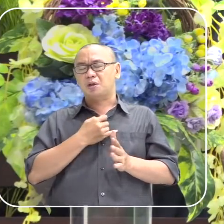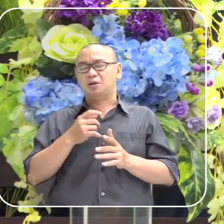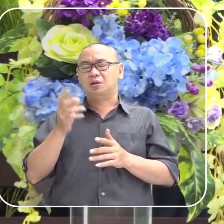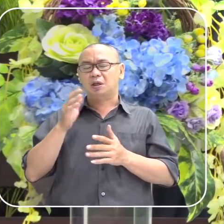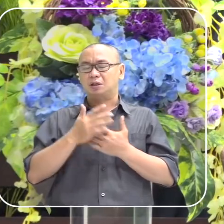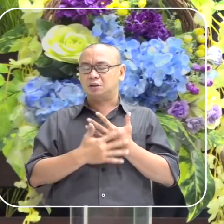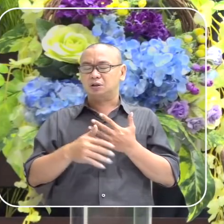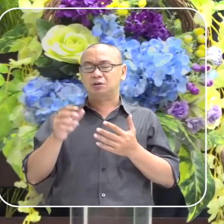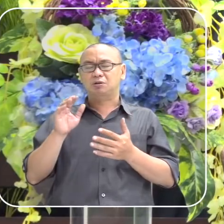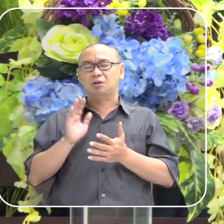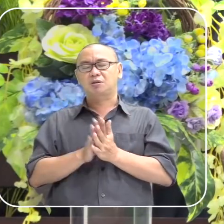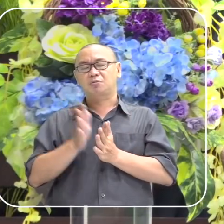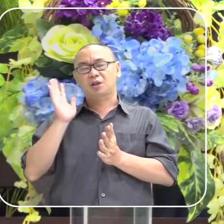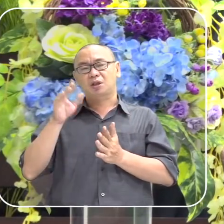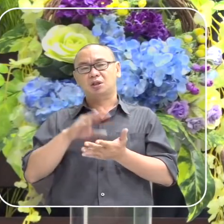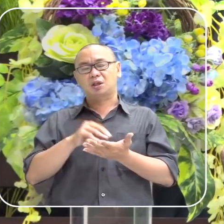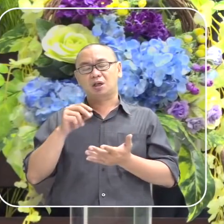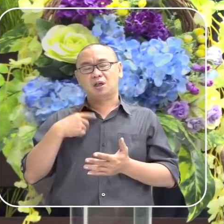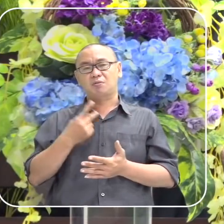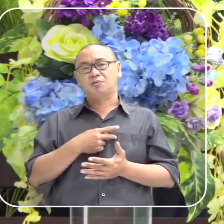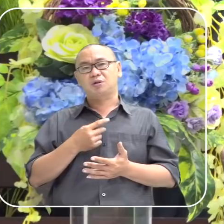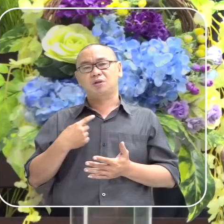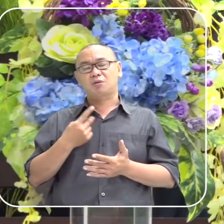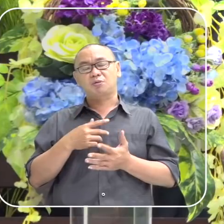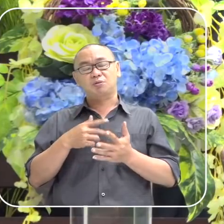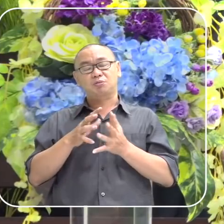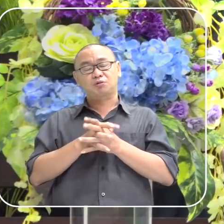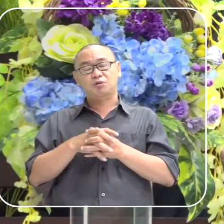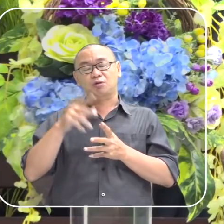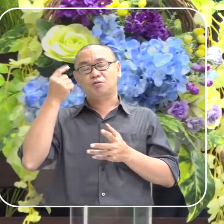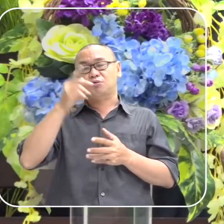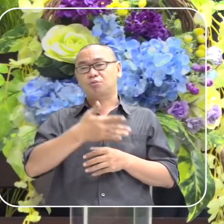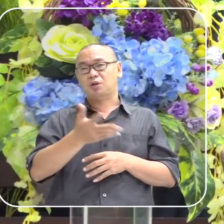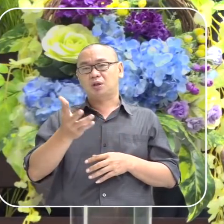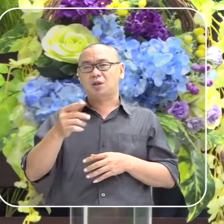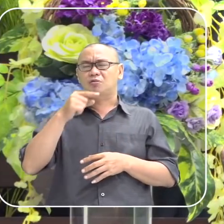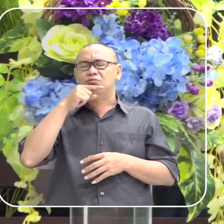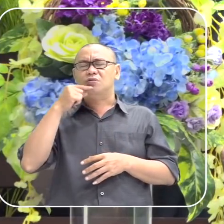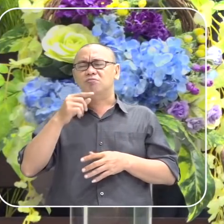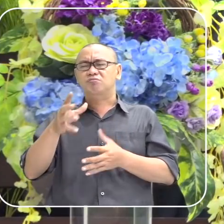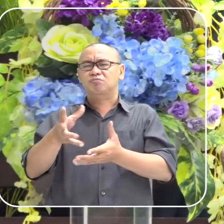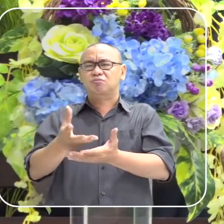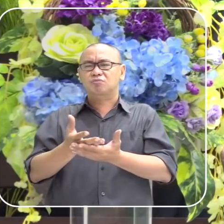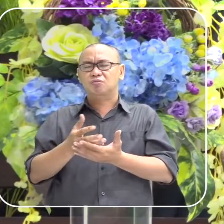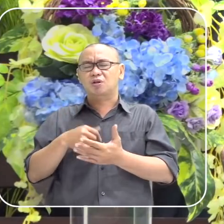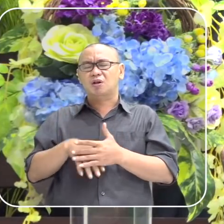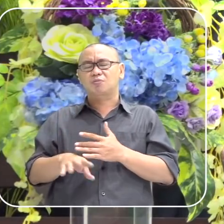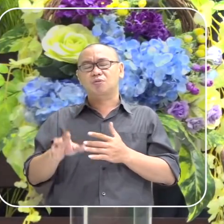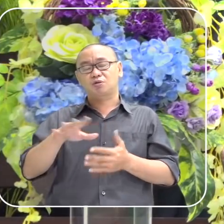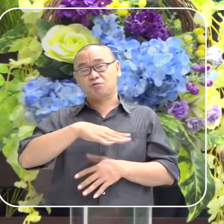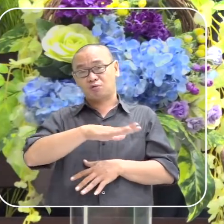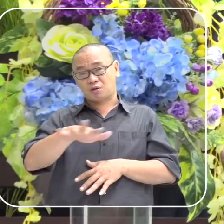dan pelayanan di tengah-tengah kami. Kami berdoa juga bagi mereka yang mungkin kurang diterima